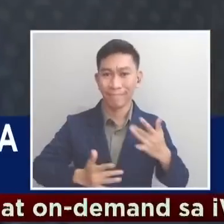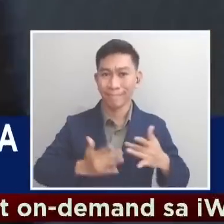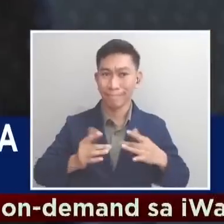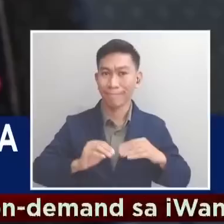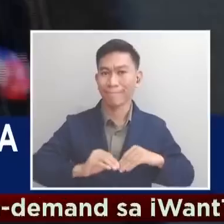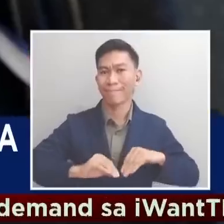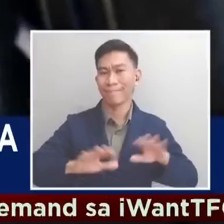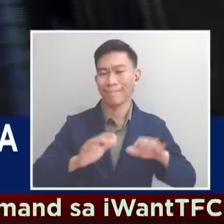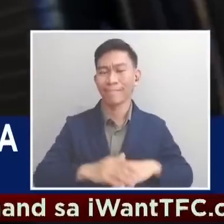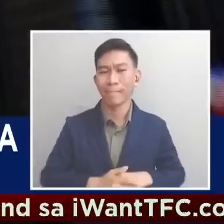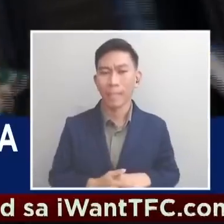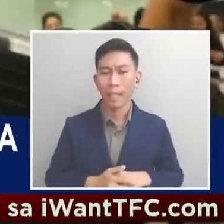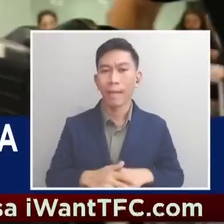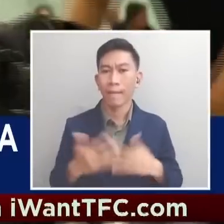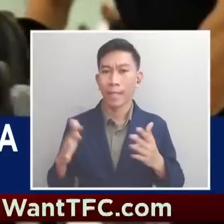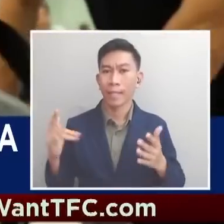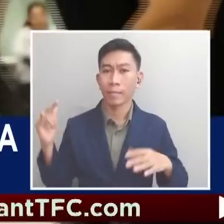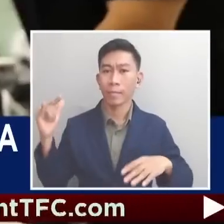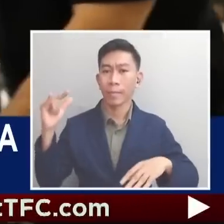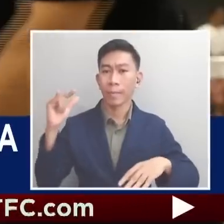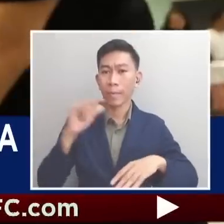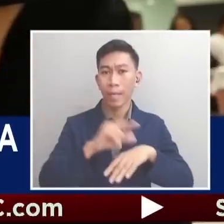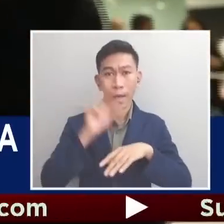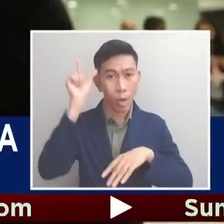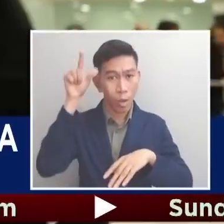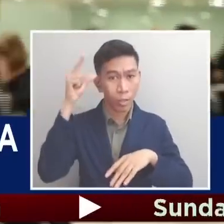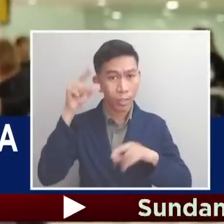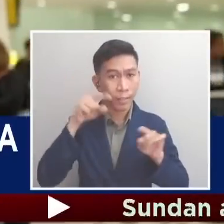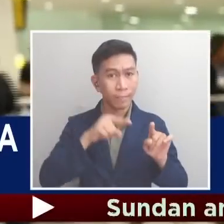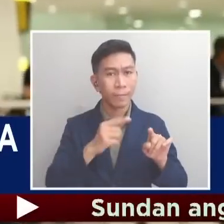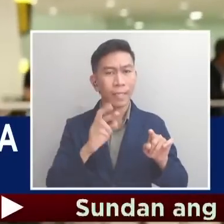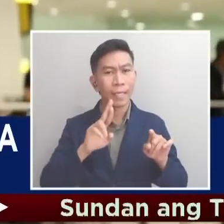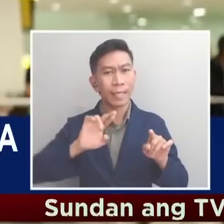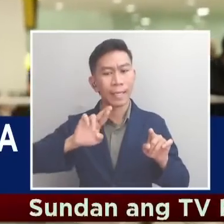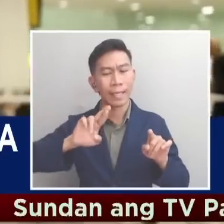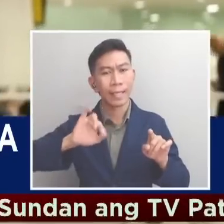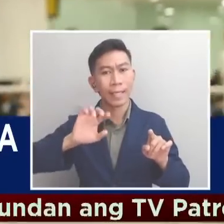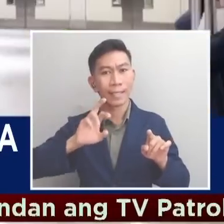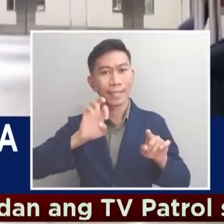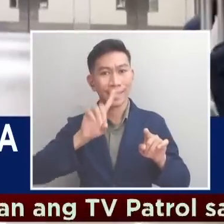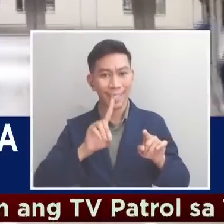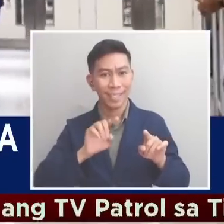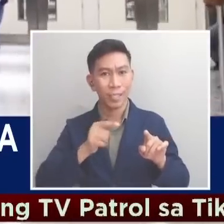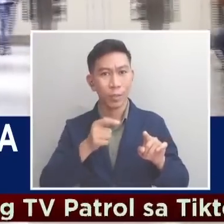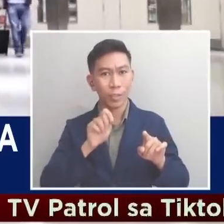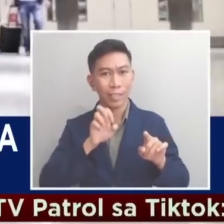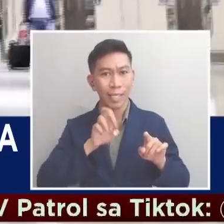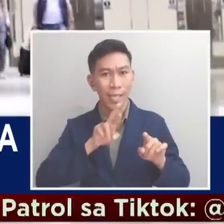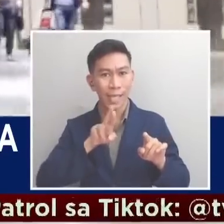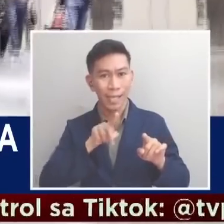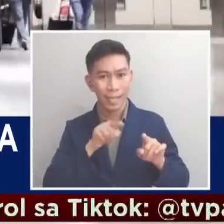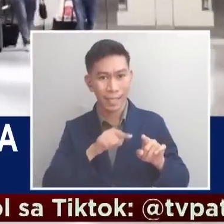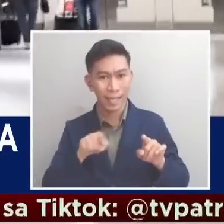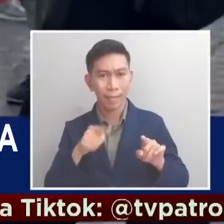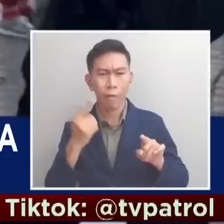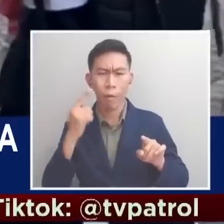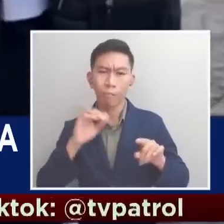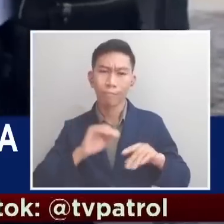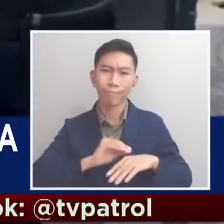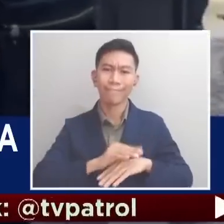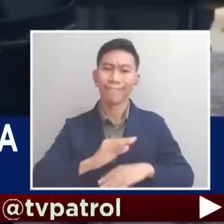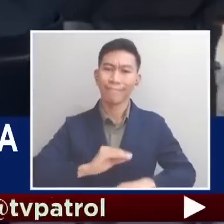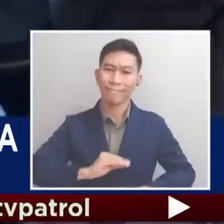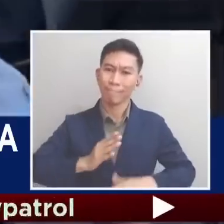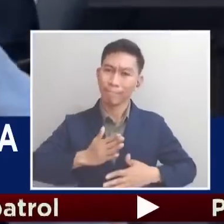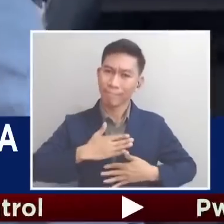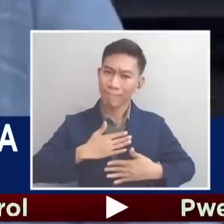Dumating na sa London ang kapamilya star na si Richard Gutierrez para magpasaya ng mga kababayan sa Kapamilya Kalayaan Caravan. Bago